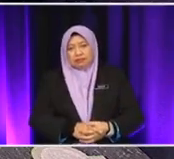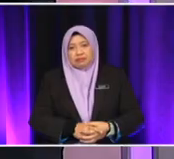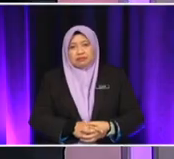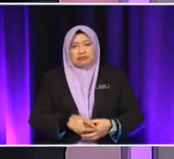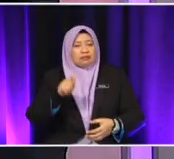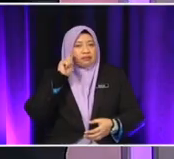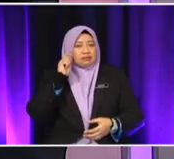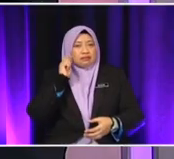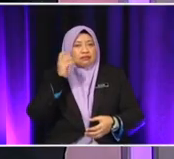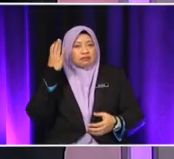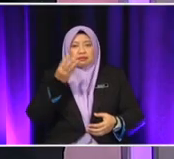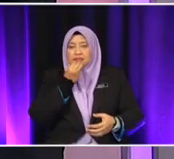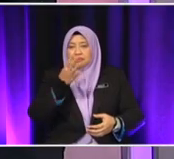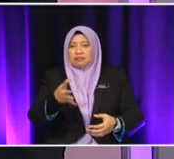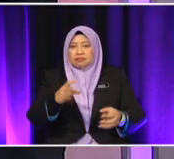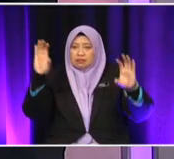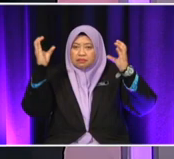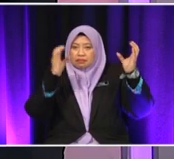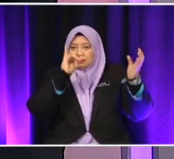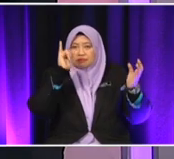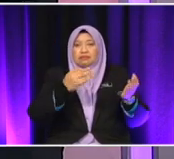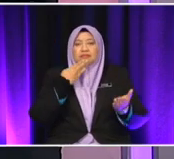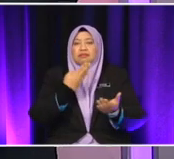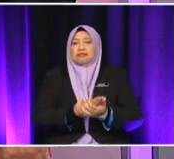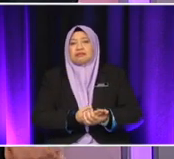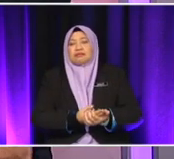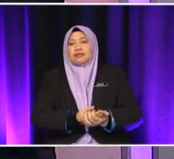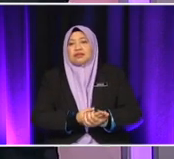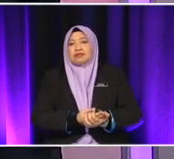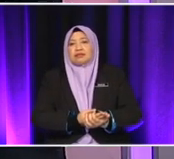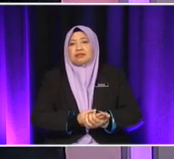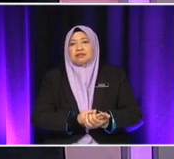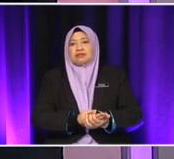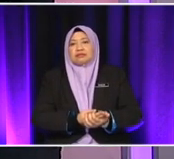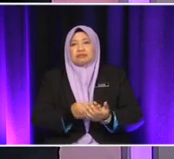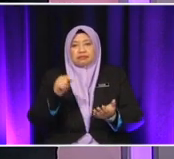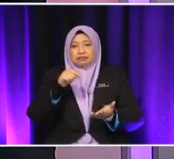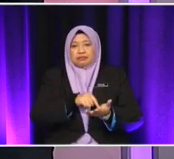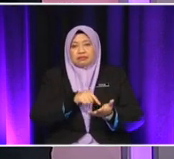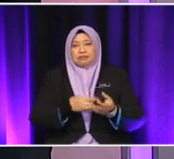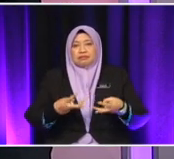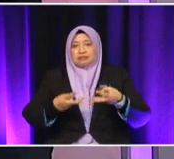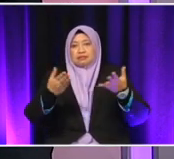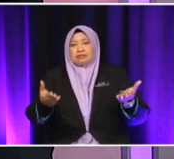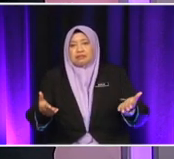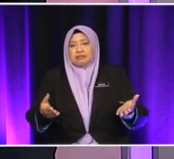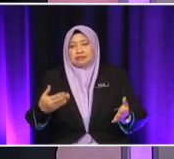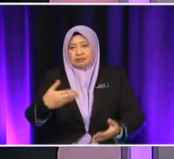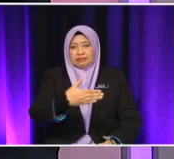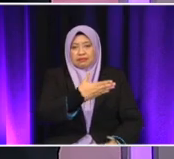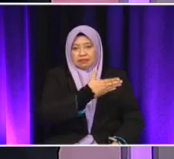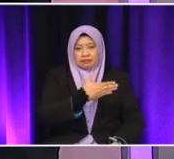sudah jelaskan cuaca yang baik menyebabkan nah ini diambil satu contoh berkaitan dengan dalam keadaan ikan